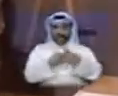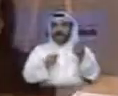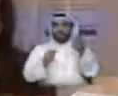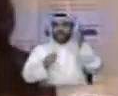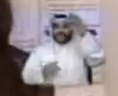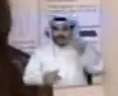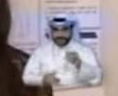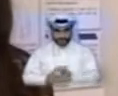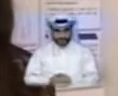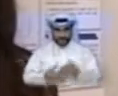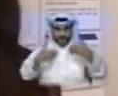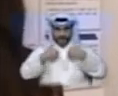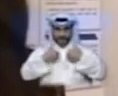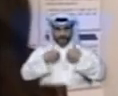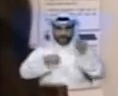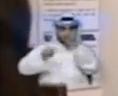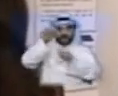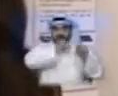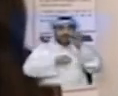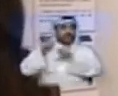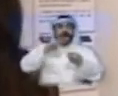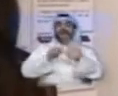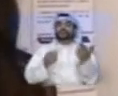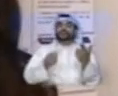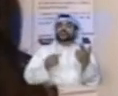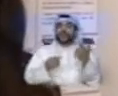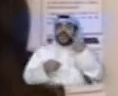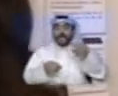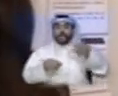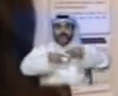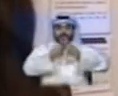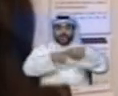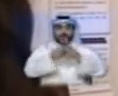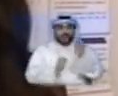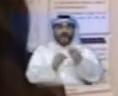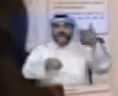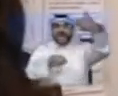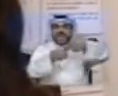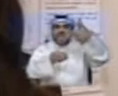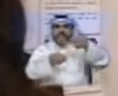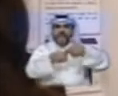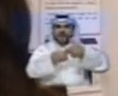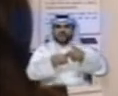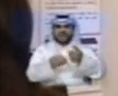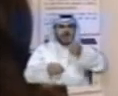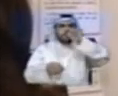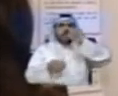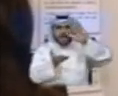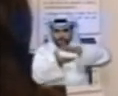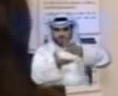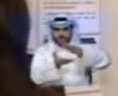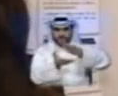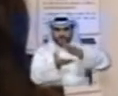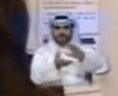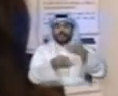المصنع. مشروعنا عبارة عن إكسترا سيبريشن تشامبر، مثل ما أنتم عارفين أن النفط لما ننتجه تكون في كميات من الماي، فهذا